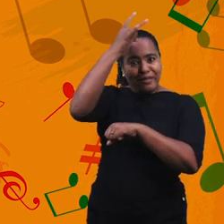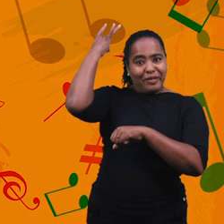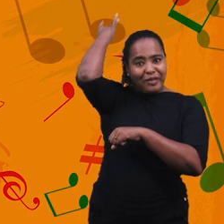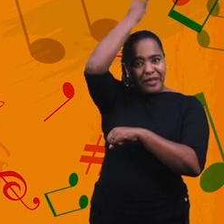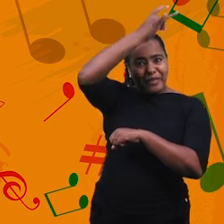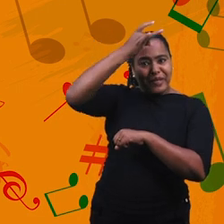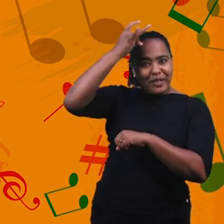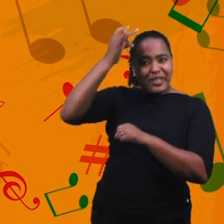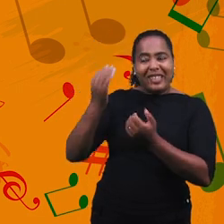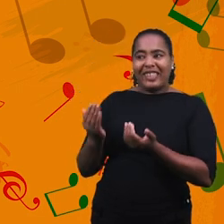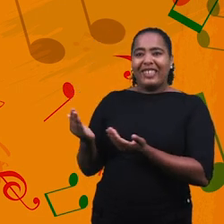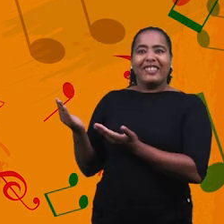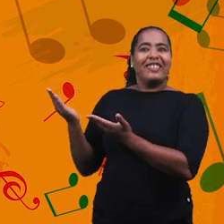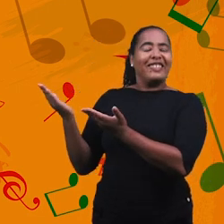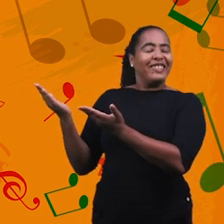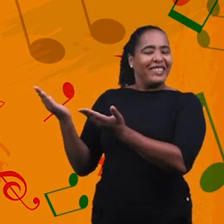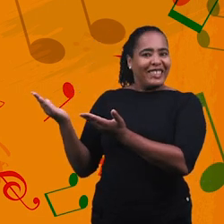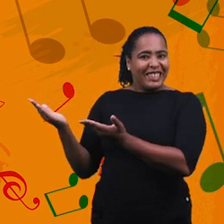Brésil.